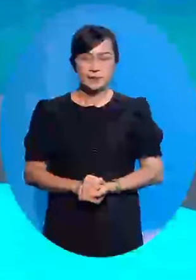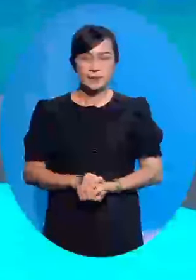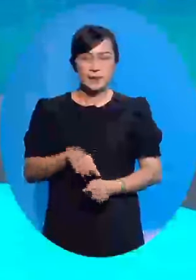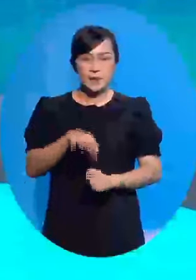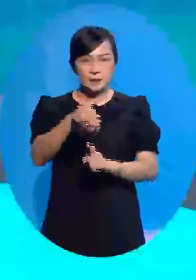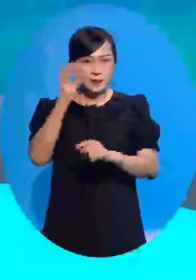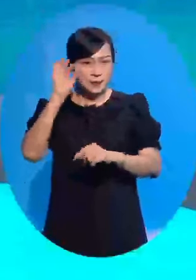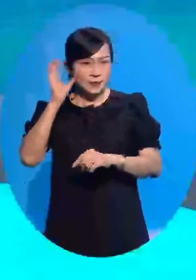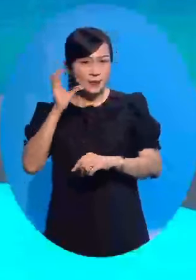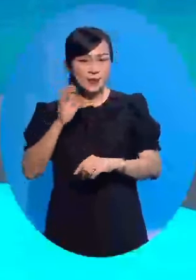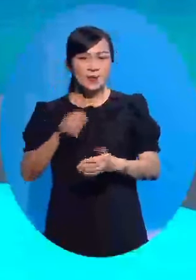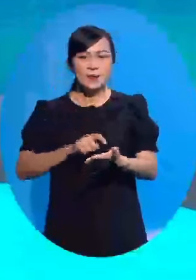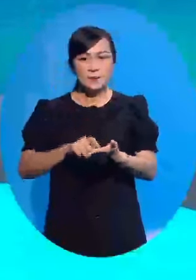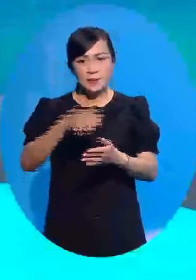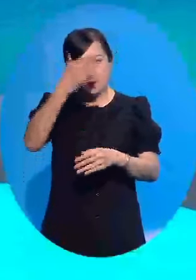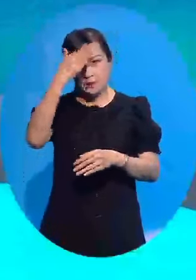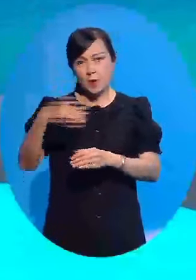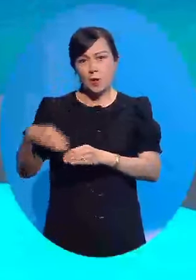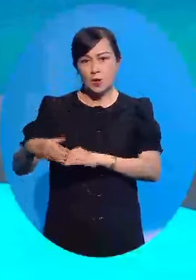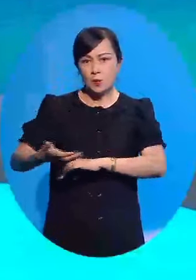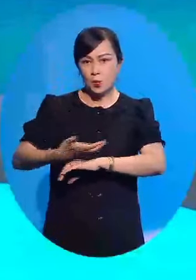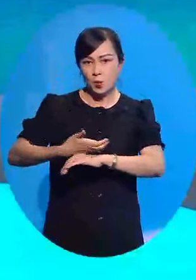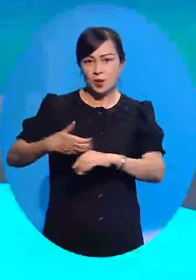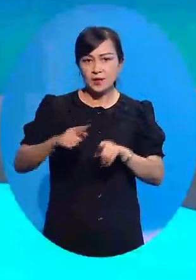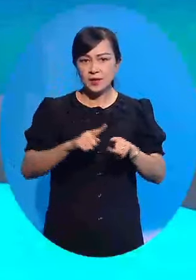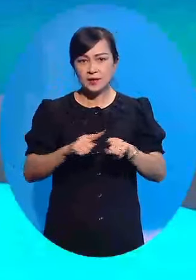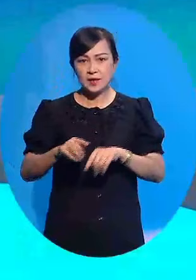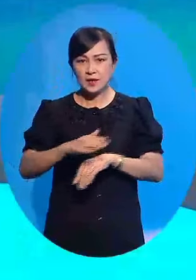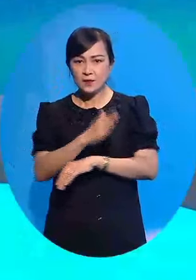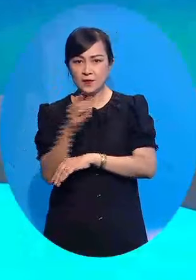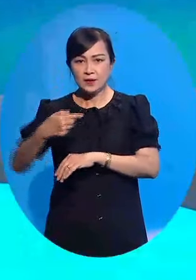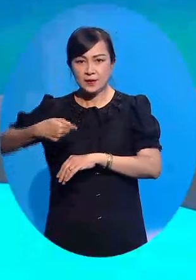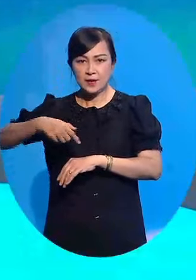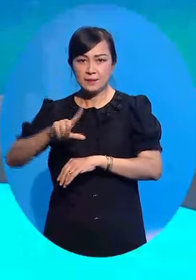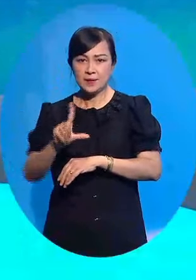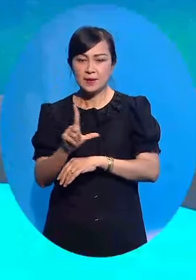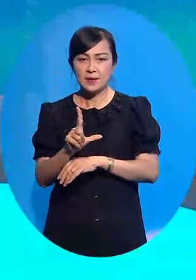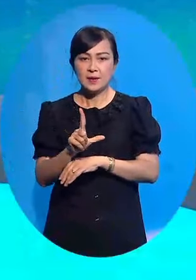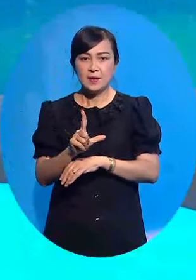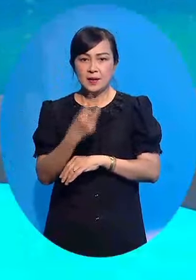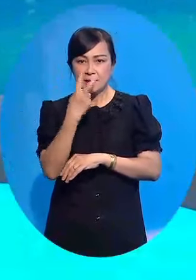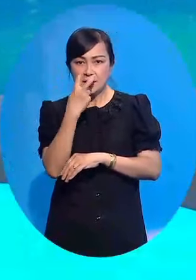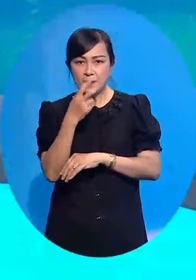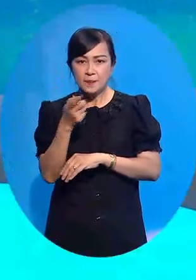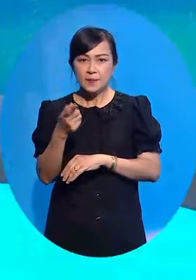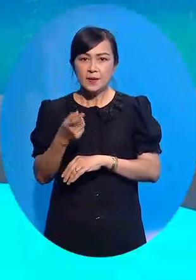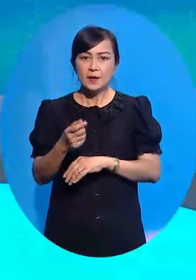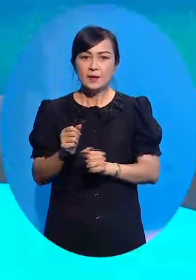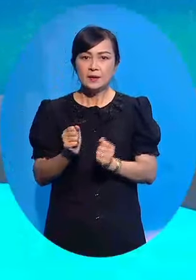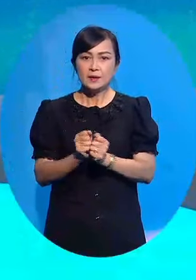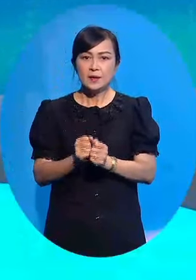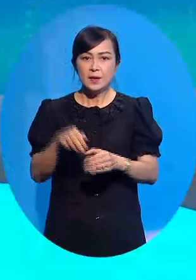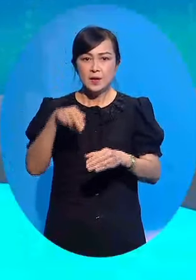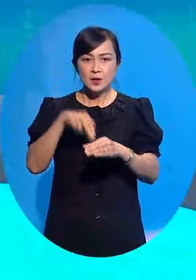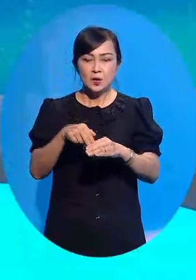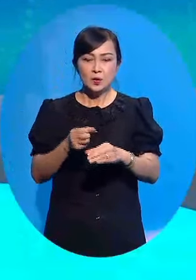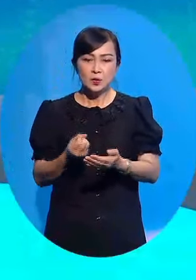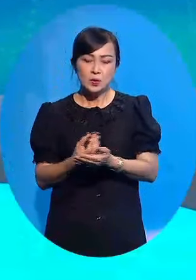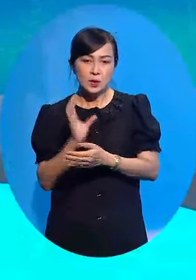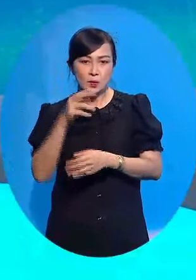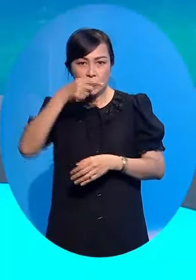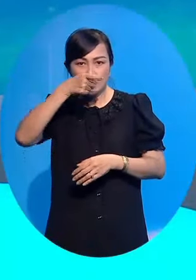tin thế giới, Bộ Tài chính Mỹ cho biết nhóm các quốc gia có nền kinh tế phát triển G7 đã nhất trí xem xét lại mức giá trần đối với dầu mỏ xuất khẩu